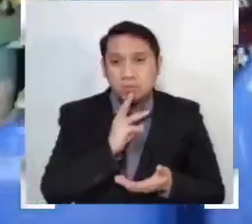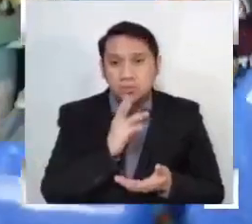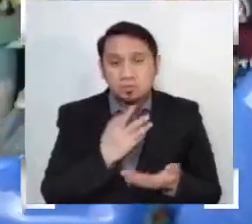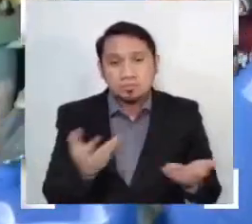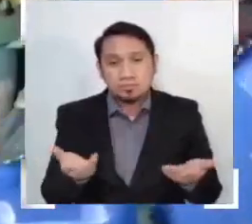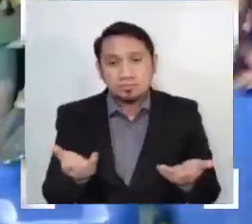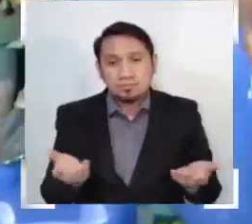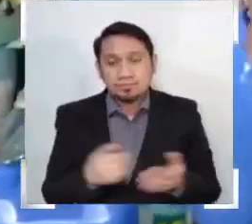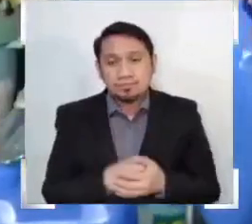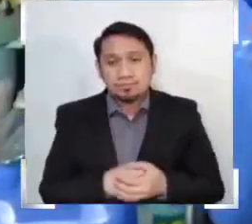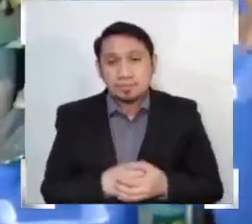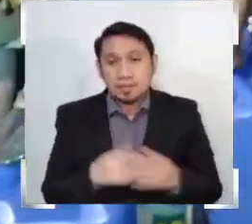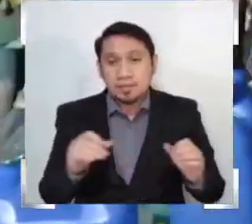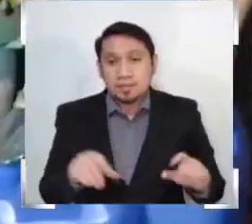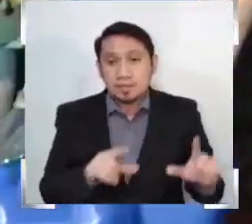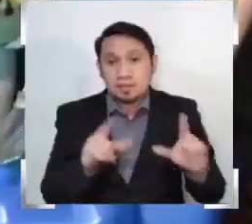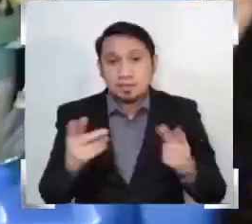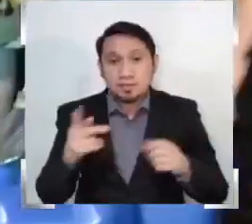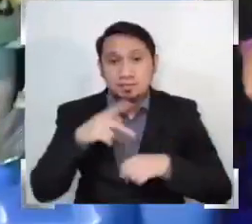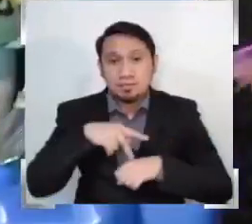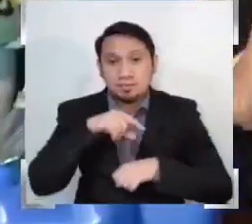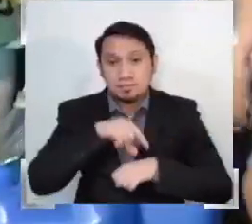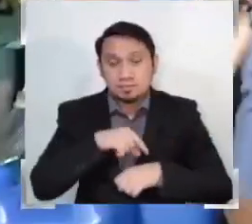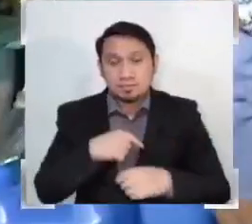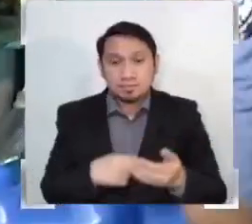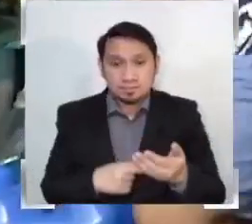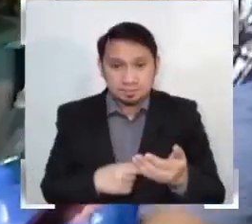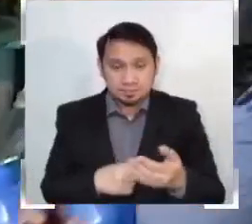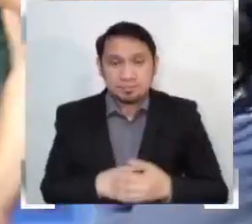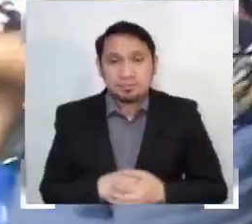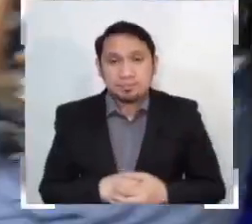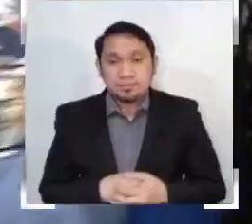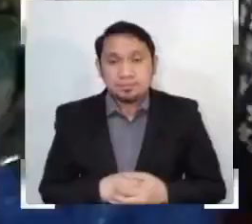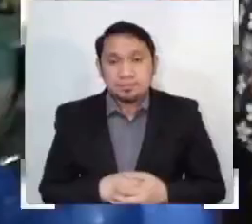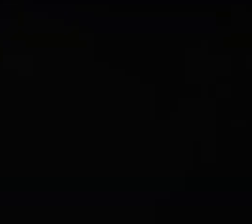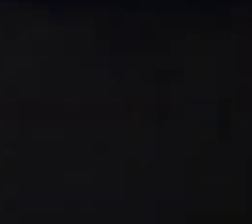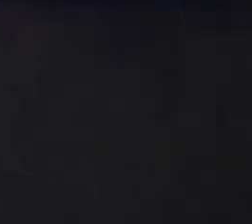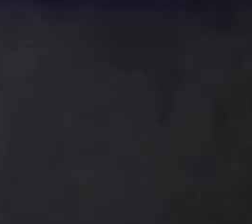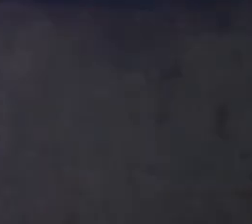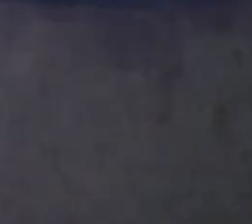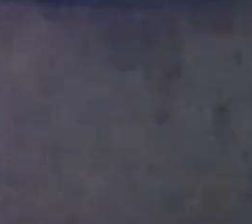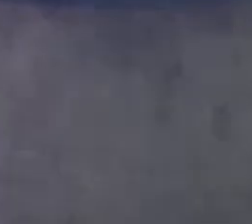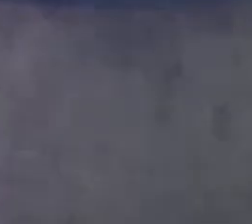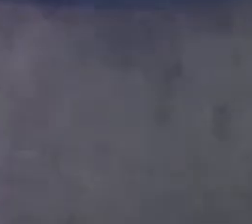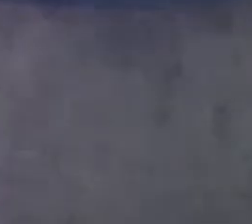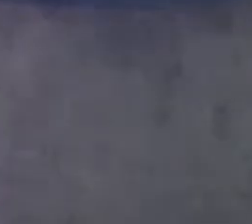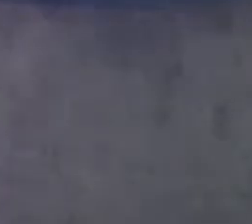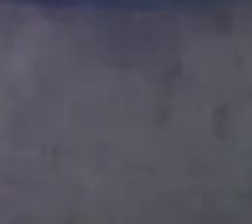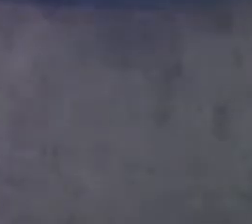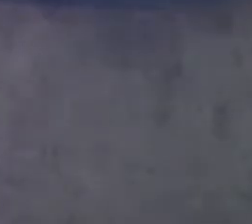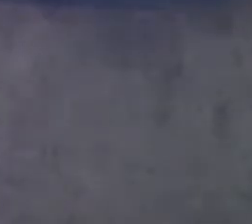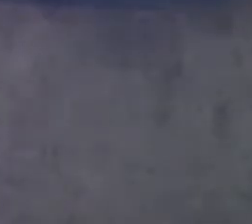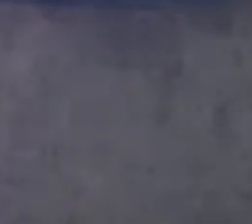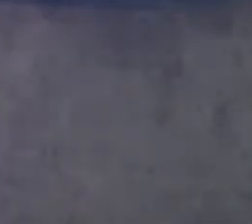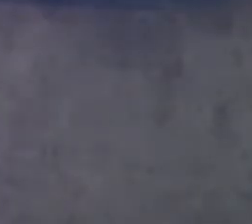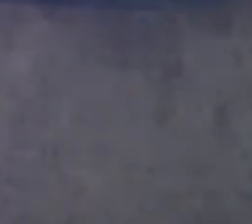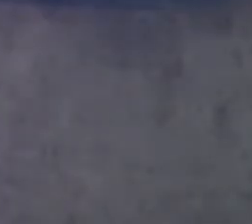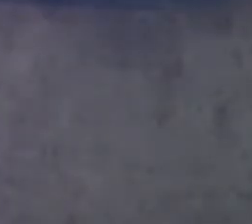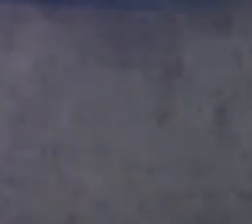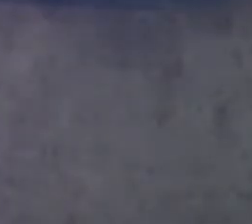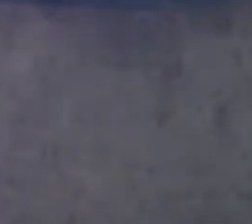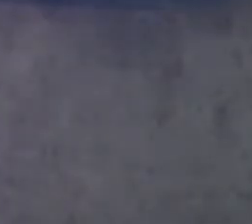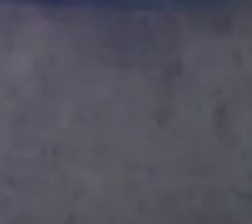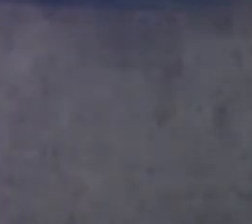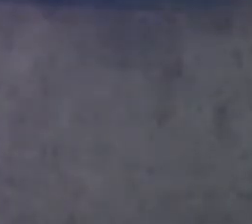At live mula rito sa Parañaque City, ako po si Mai Bermudez, ang inyong saksi. Mga kapuso, saksihan ang